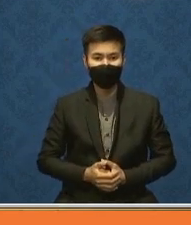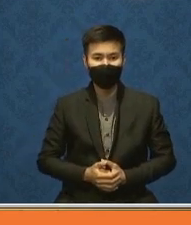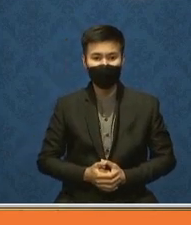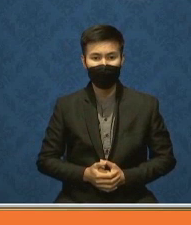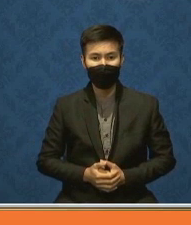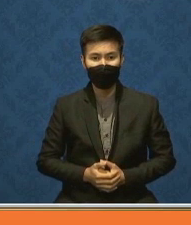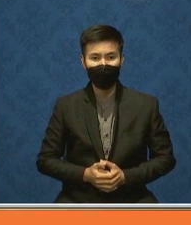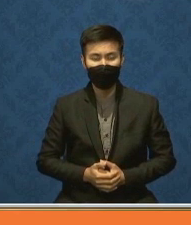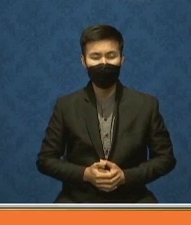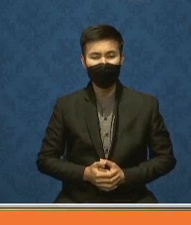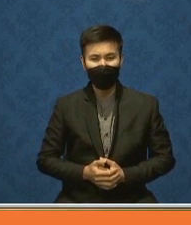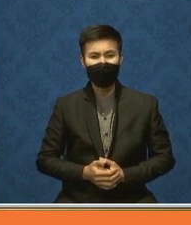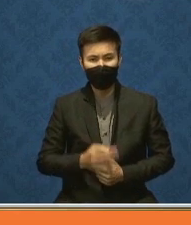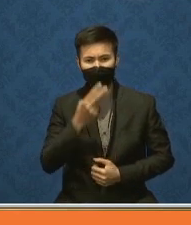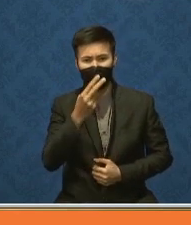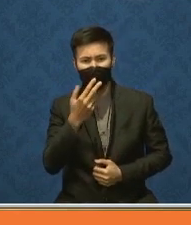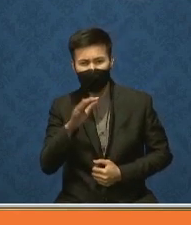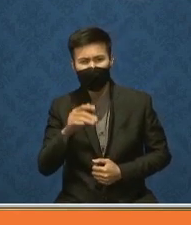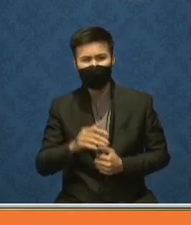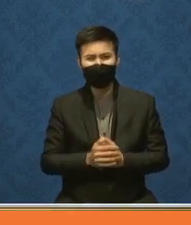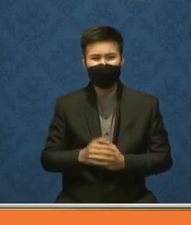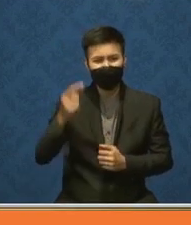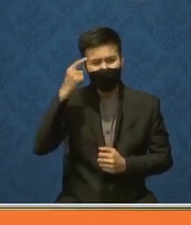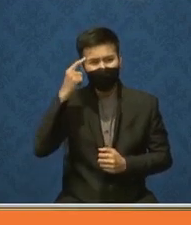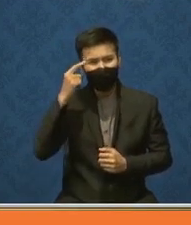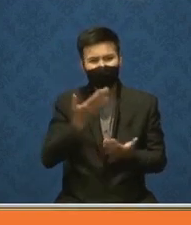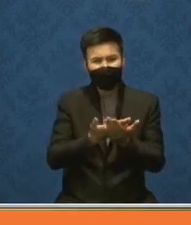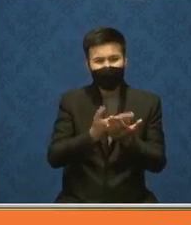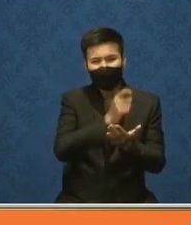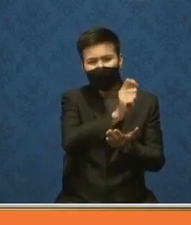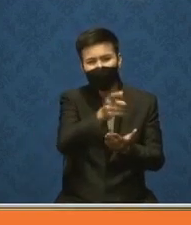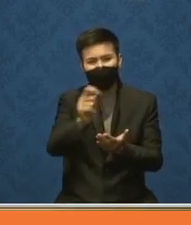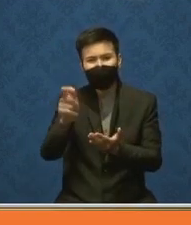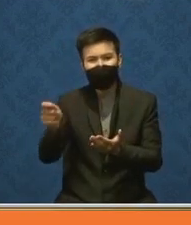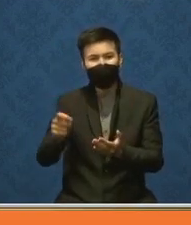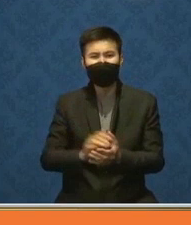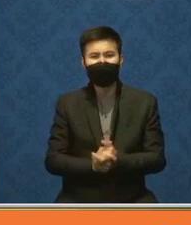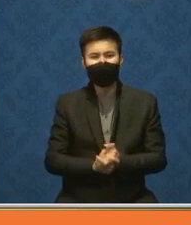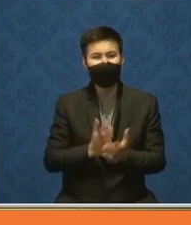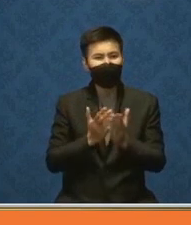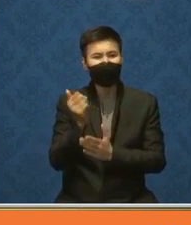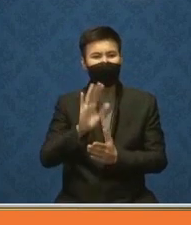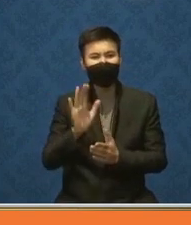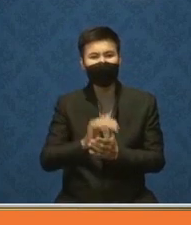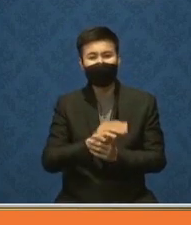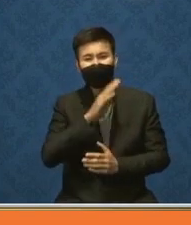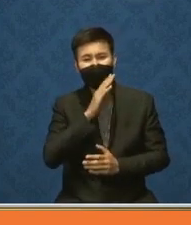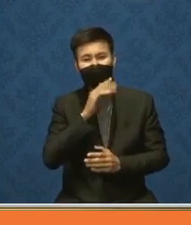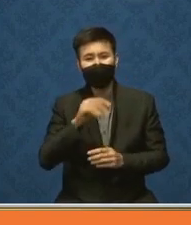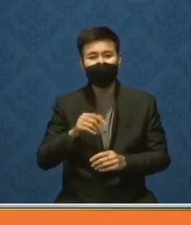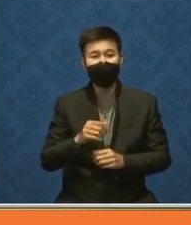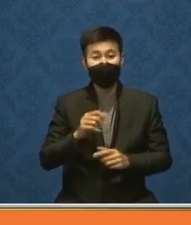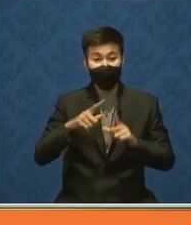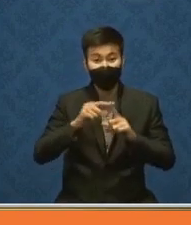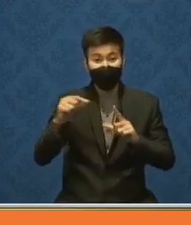งการครับดูยังไงก็รู้ครับไม่มีวันทั่วถึงที่จะสร้างประโยชน์ให้กับ SME ได้นะครับถ้าเป็นงบก้าวไกลนี่ครับ